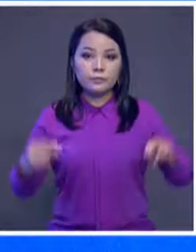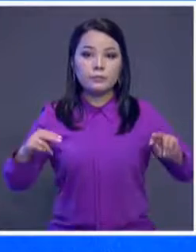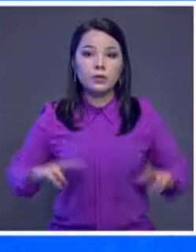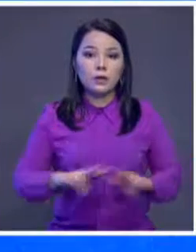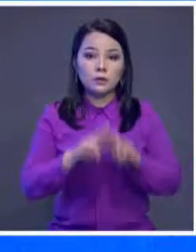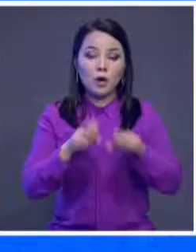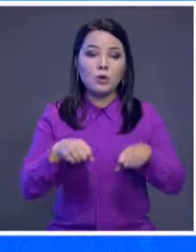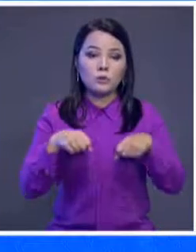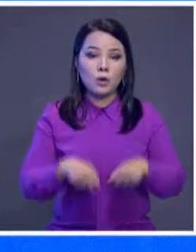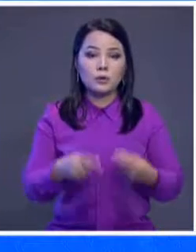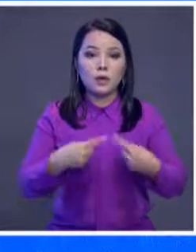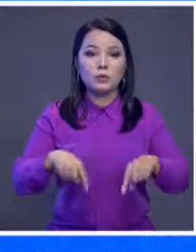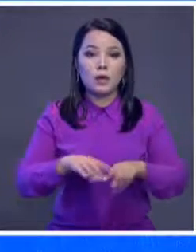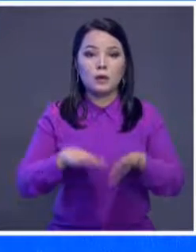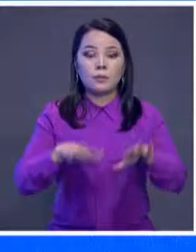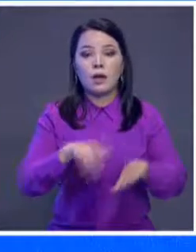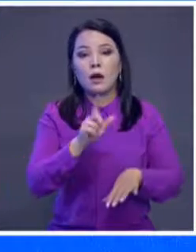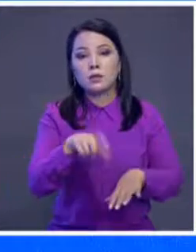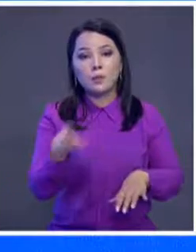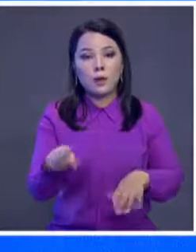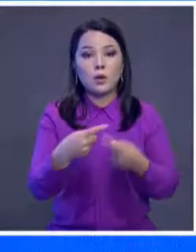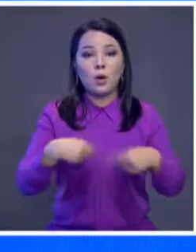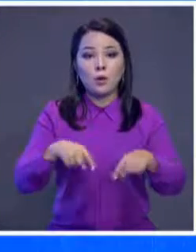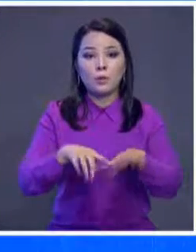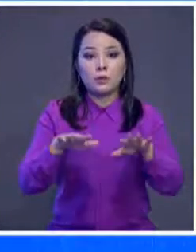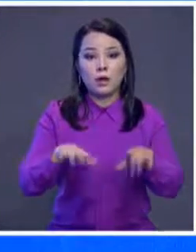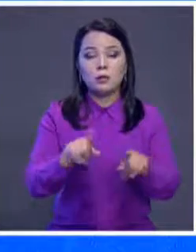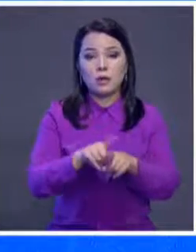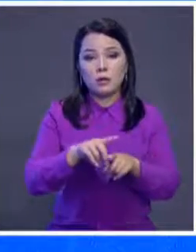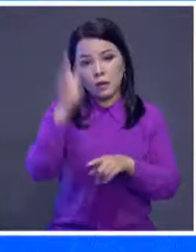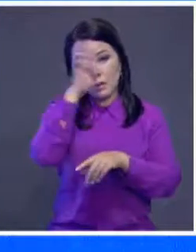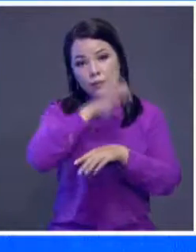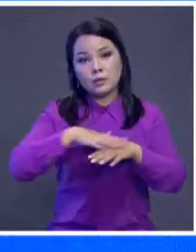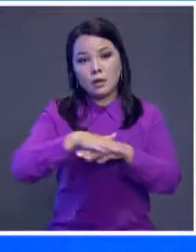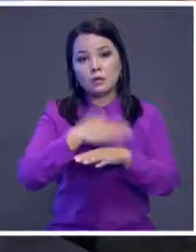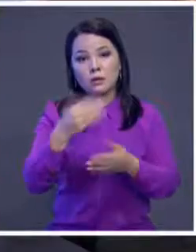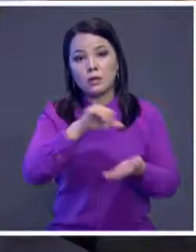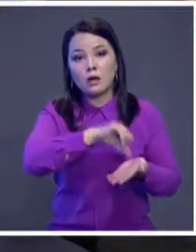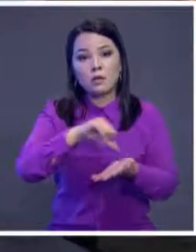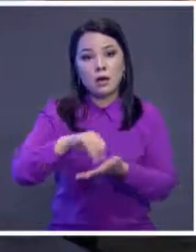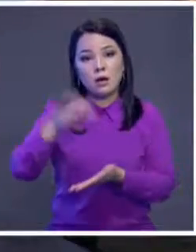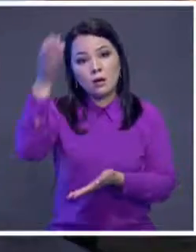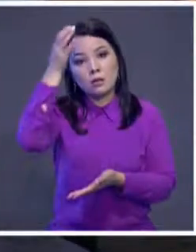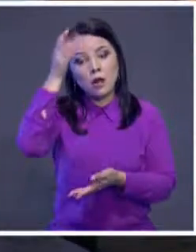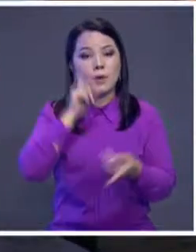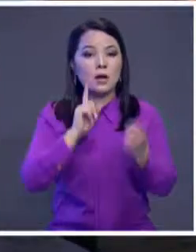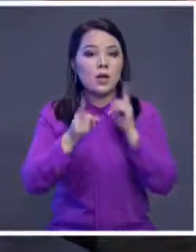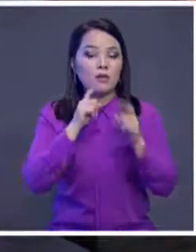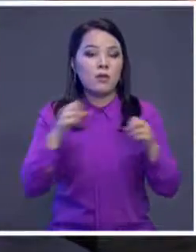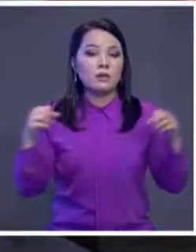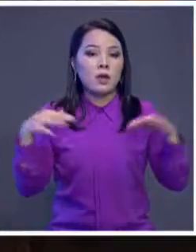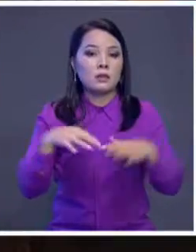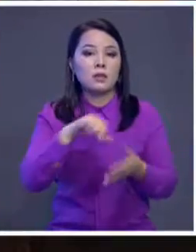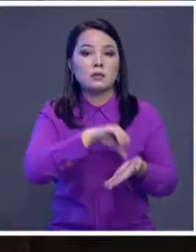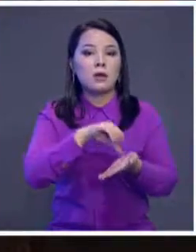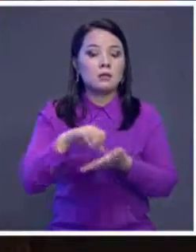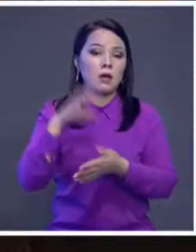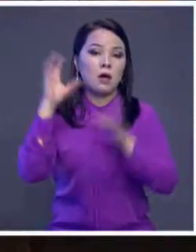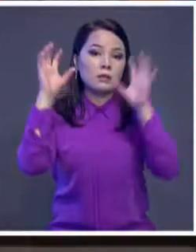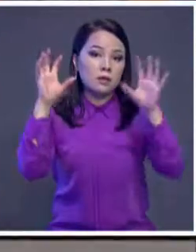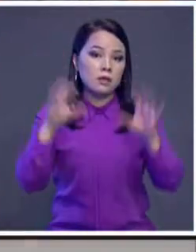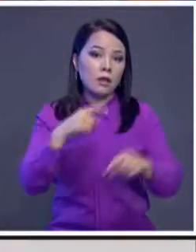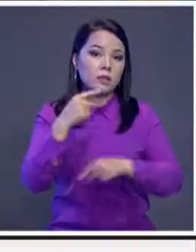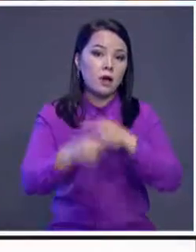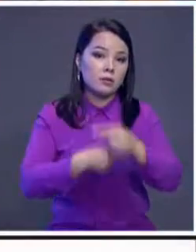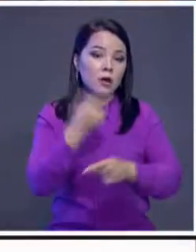Астанада құқық үстемдігінің азаматтық қоғам мен мемлекеттің құндылықтарын іске асыру жөнінде ғылыми конференция өтті. Шынында ата заңның қалыптасу